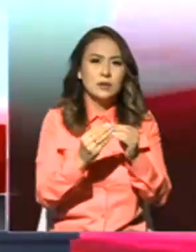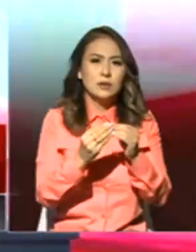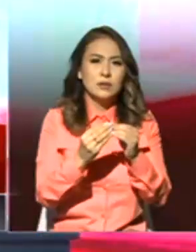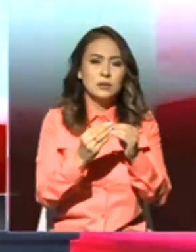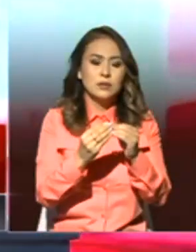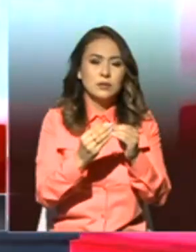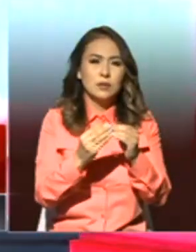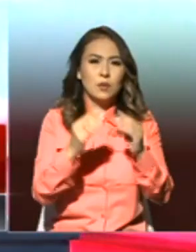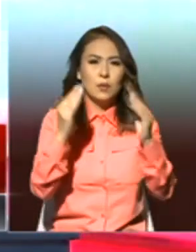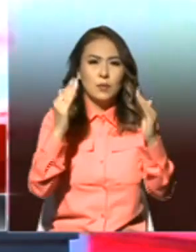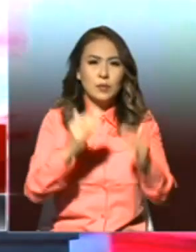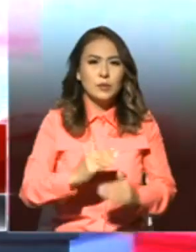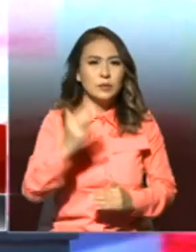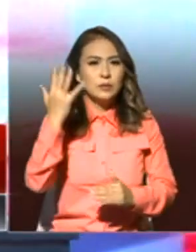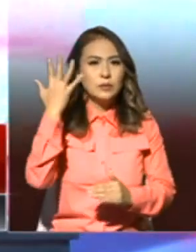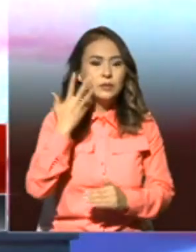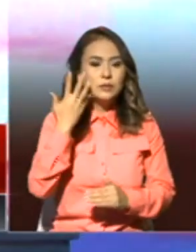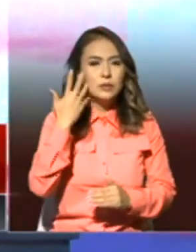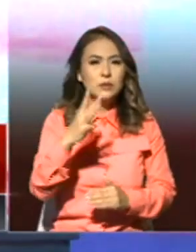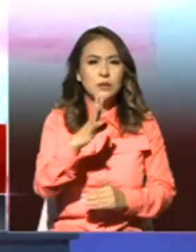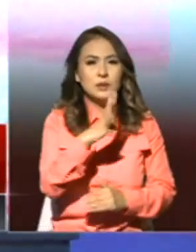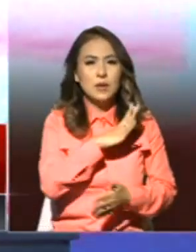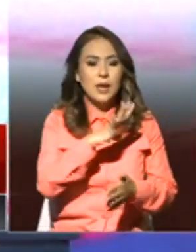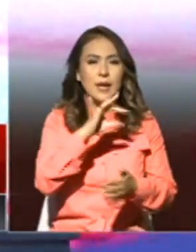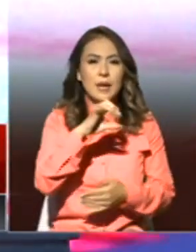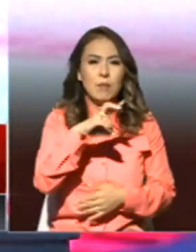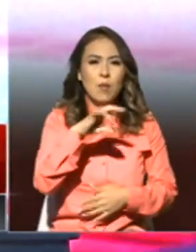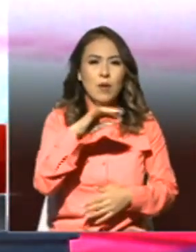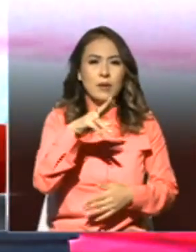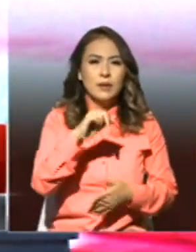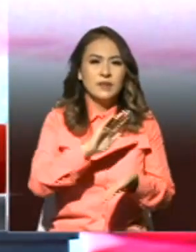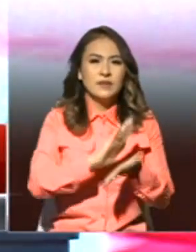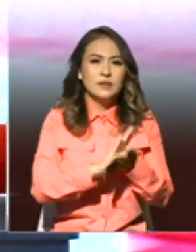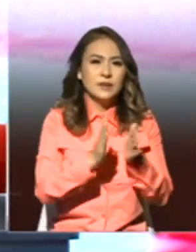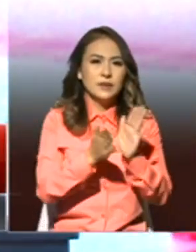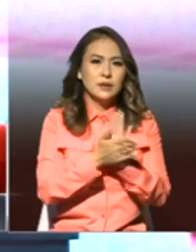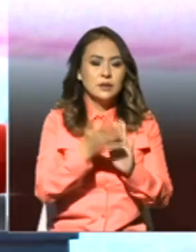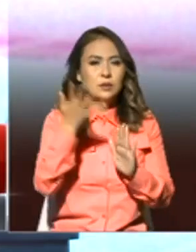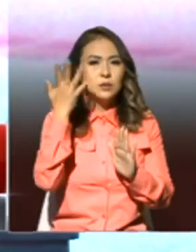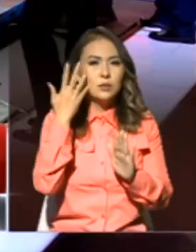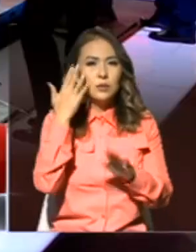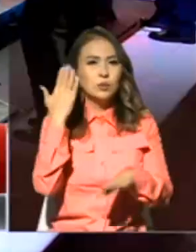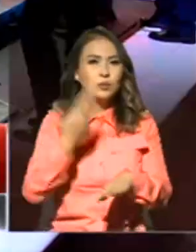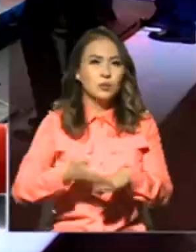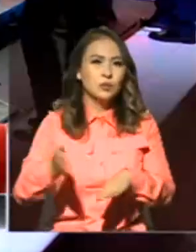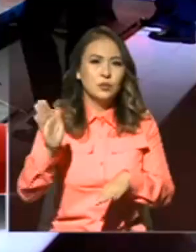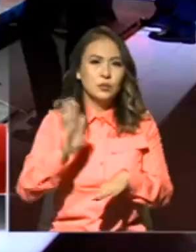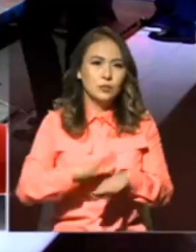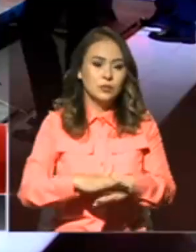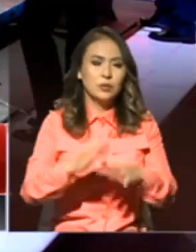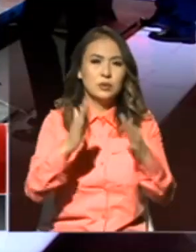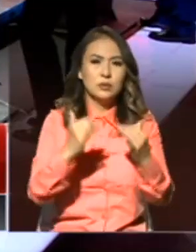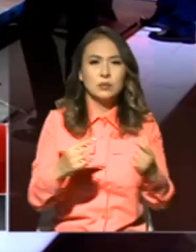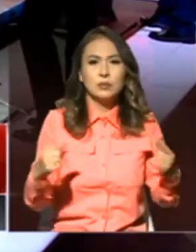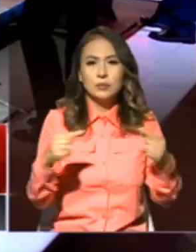асып кеткен кезде ипотека шарттары бастапқы жарнаны жинаудан да қиындап кетті.